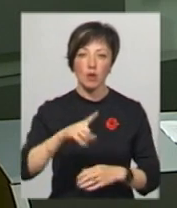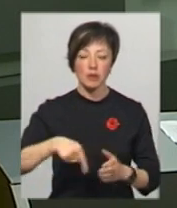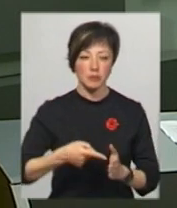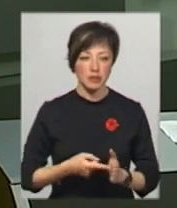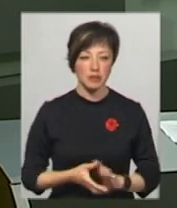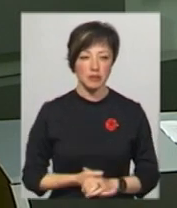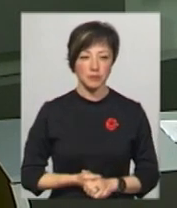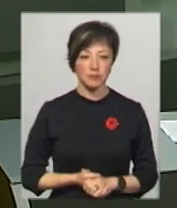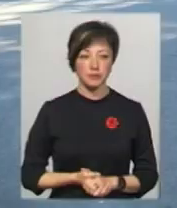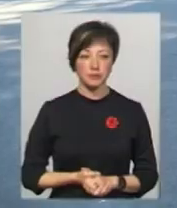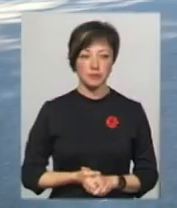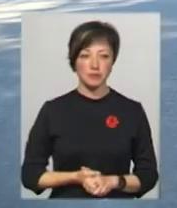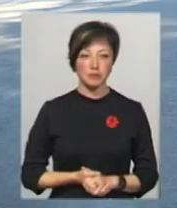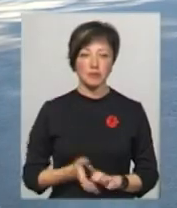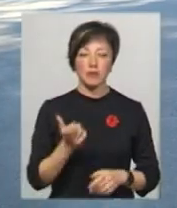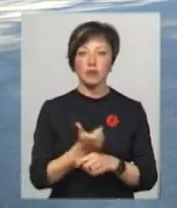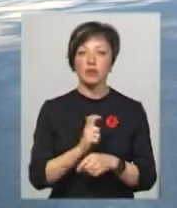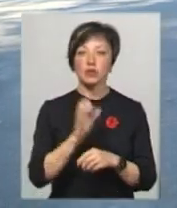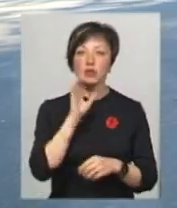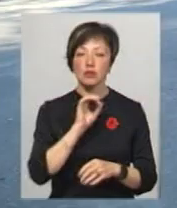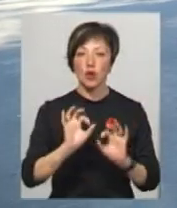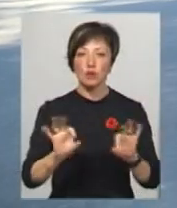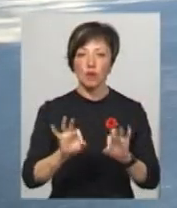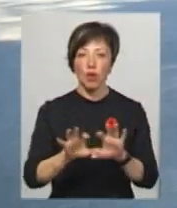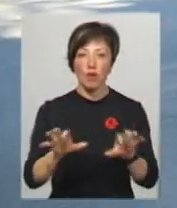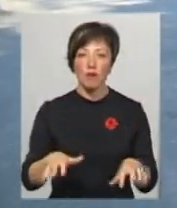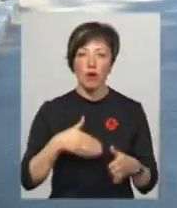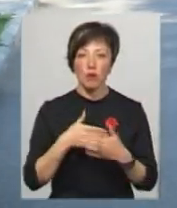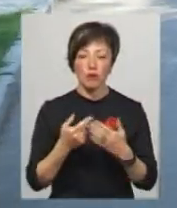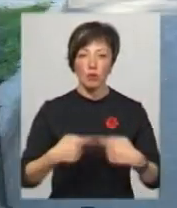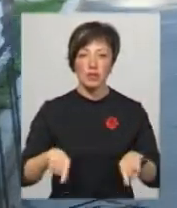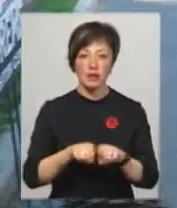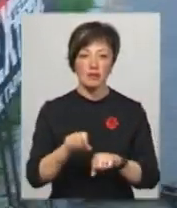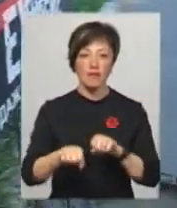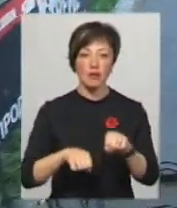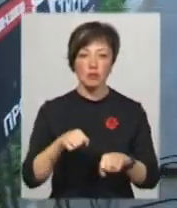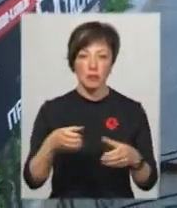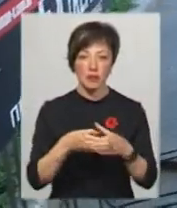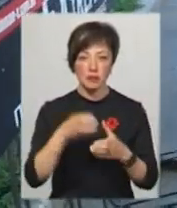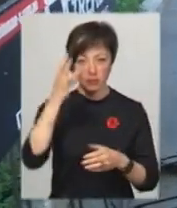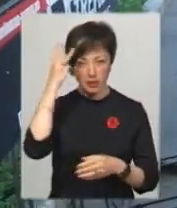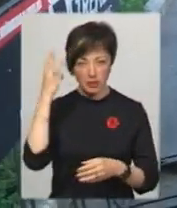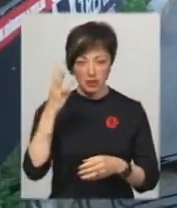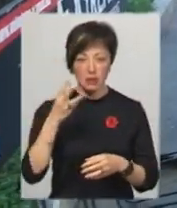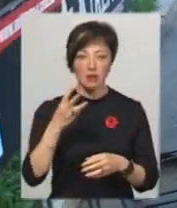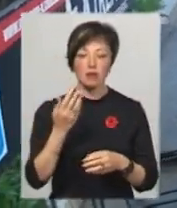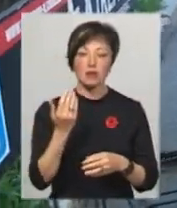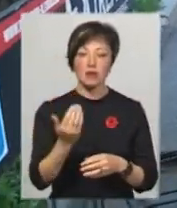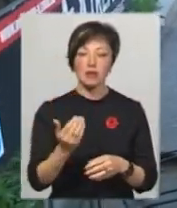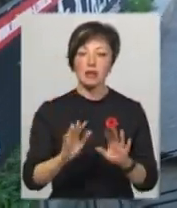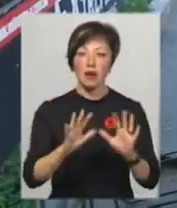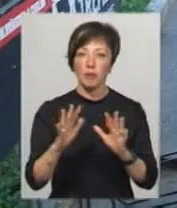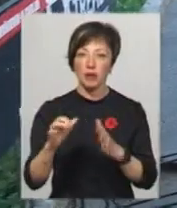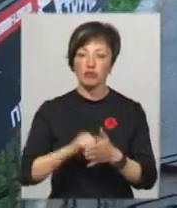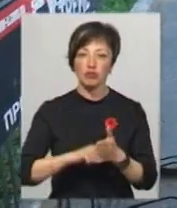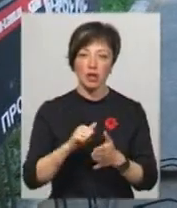міста. Більшість крадіжок, розповідає голова громадської організації велосипедистів Хмельницького «Критична маса» Віталій Поліщук,